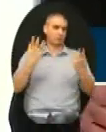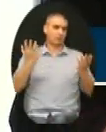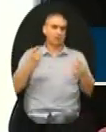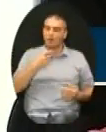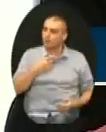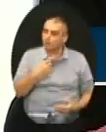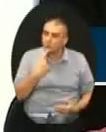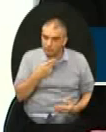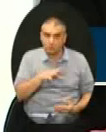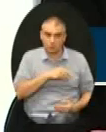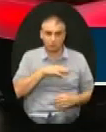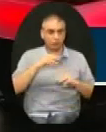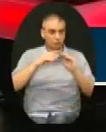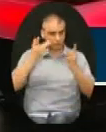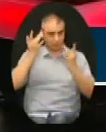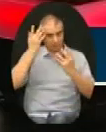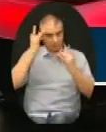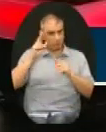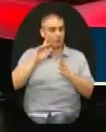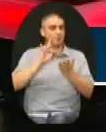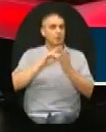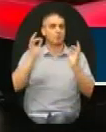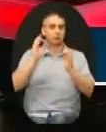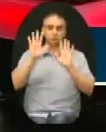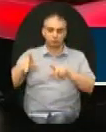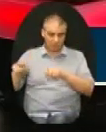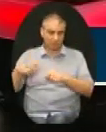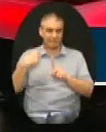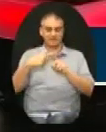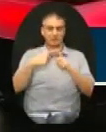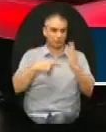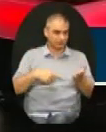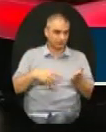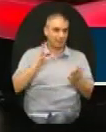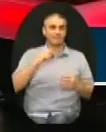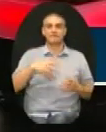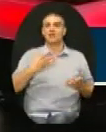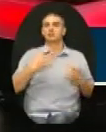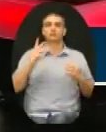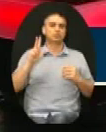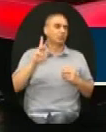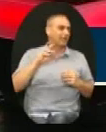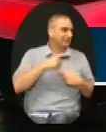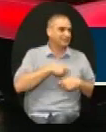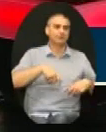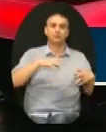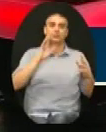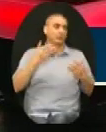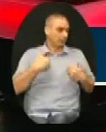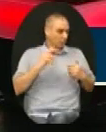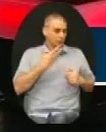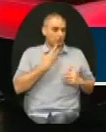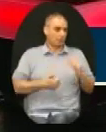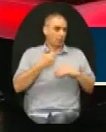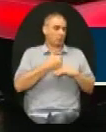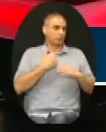בכל הדבר. אתם מוכנים ככה שתהיה מועצה שתדאג למקומות הקדושים, למוסלמים ולנוצרים ולצ'רקסים ולכל... אצלנו יש